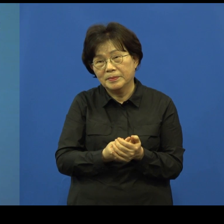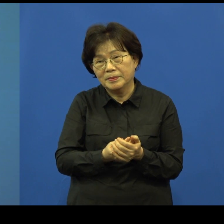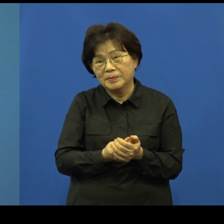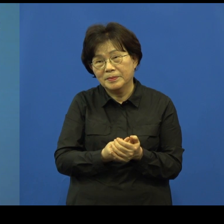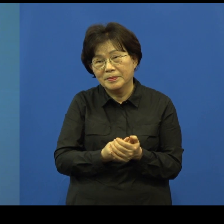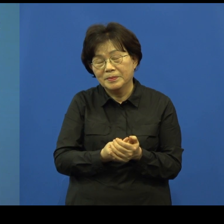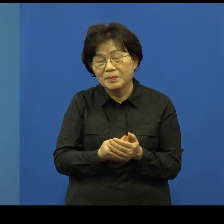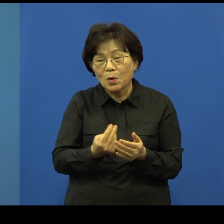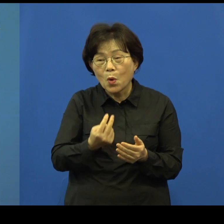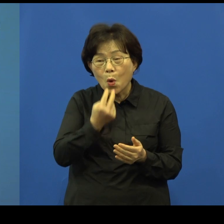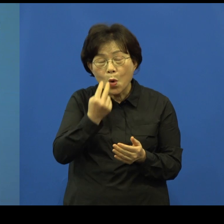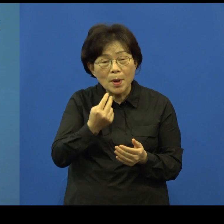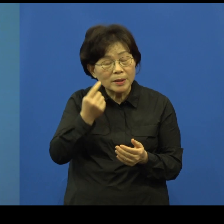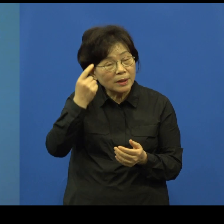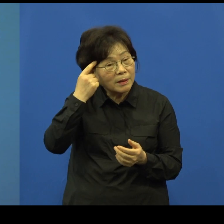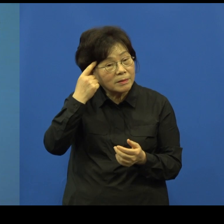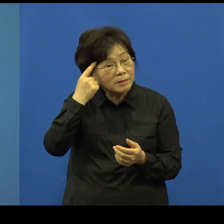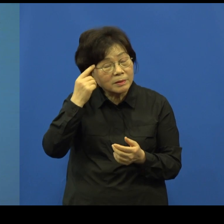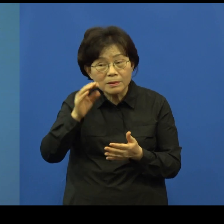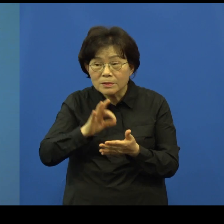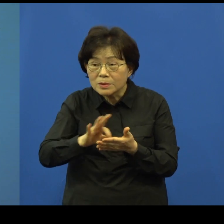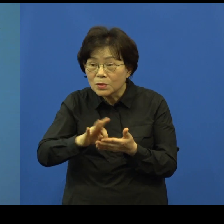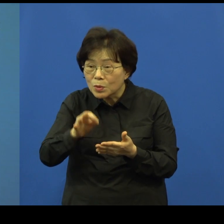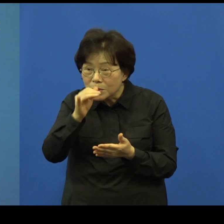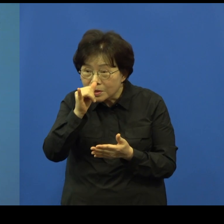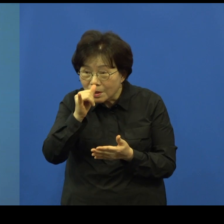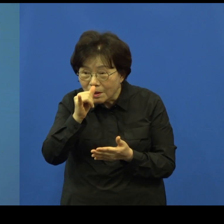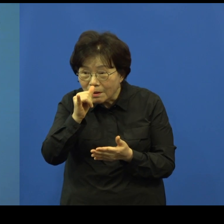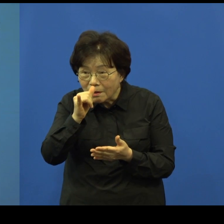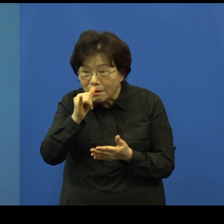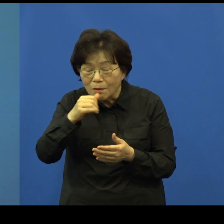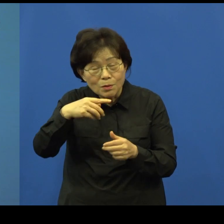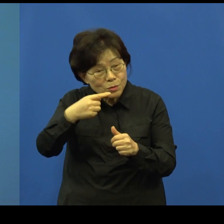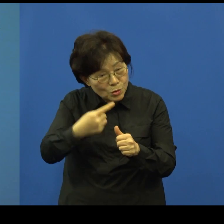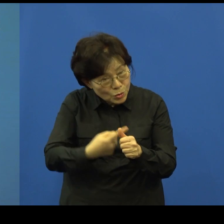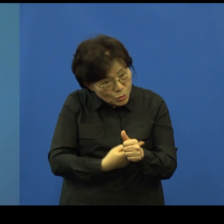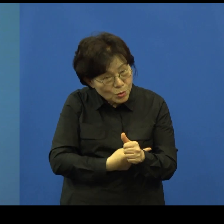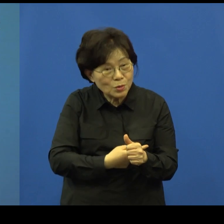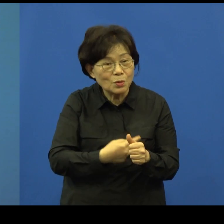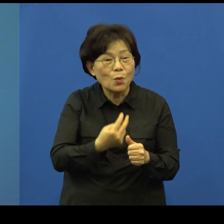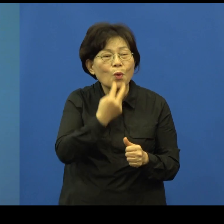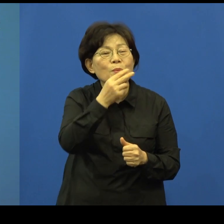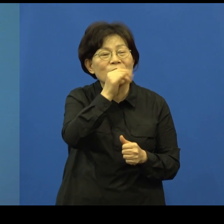신경도 안 쓰죠? 그냥 저절로 되죠? 감사한 거 마셔야 돼요.